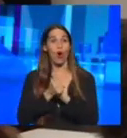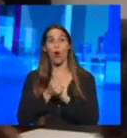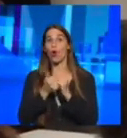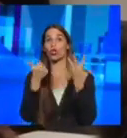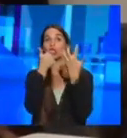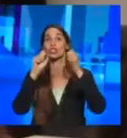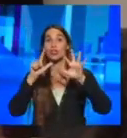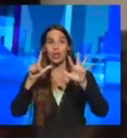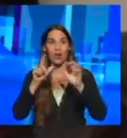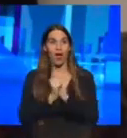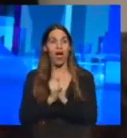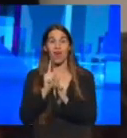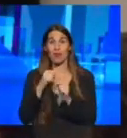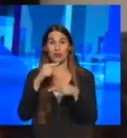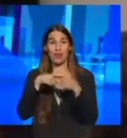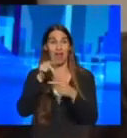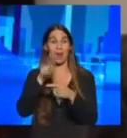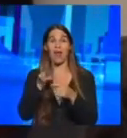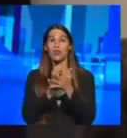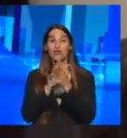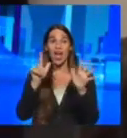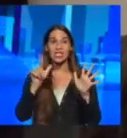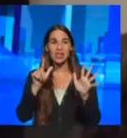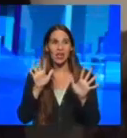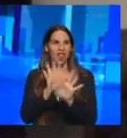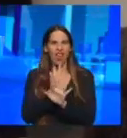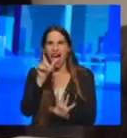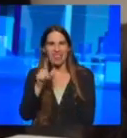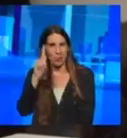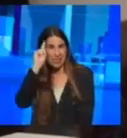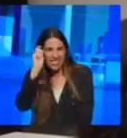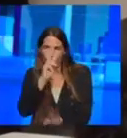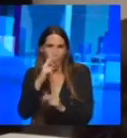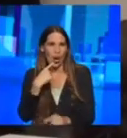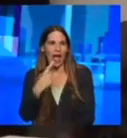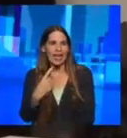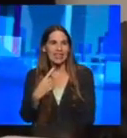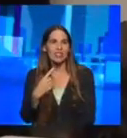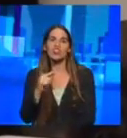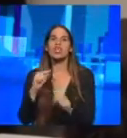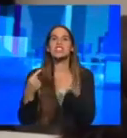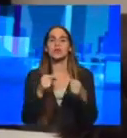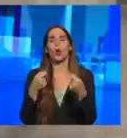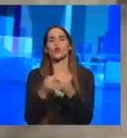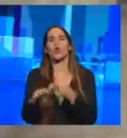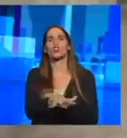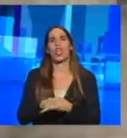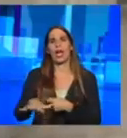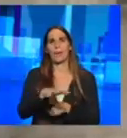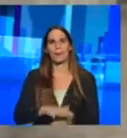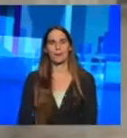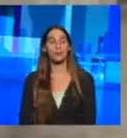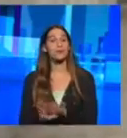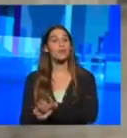1967. At 2017, no intellectual can claim that the conflict is about it.